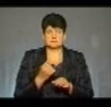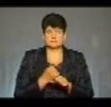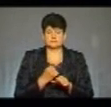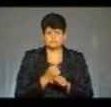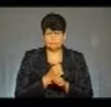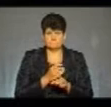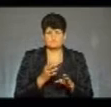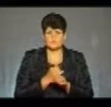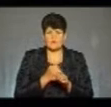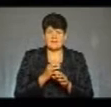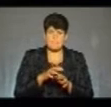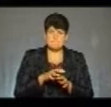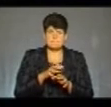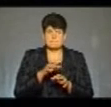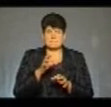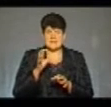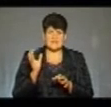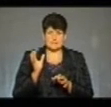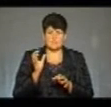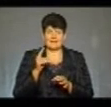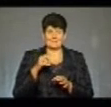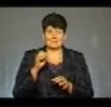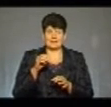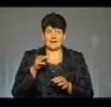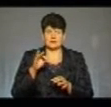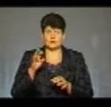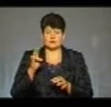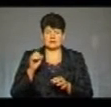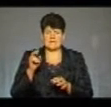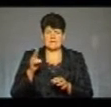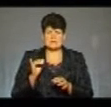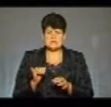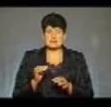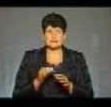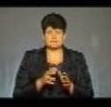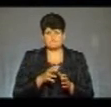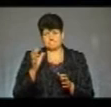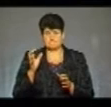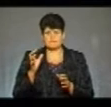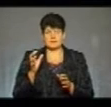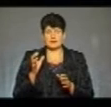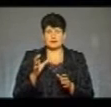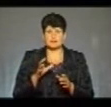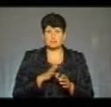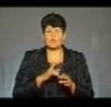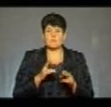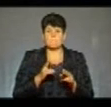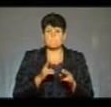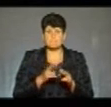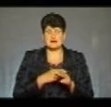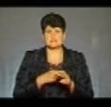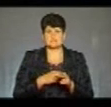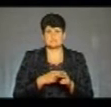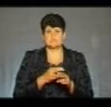рахунок підняття детонації самого вибухового предмету, але був він без уражаючих